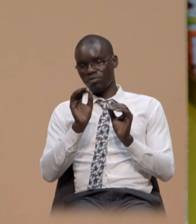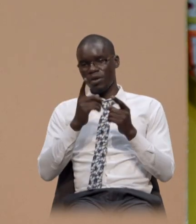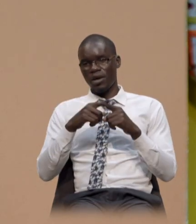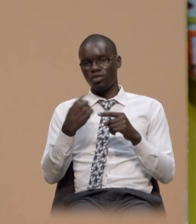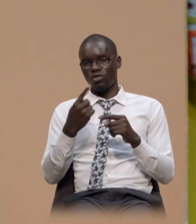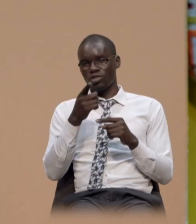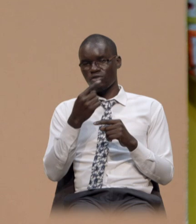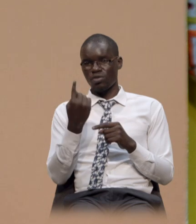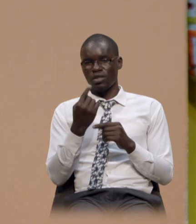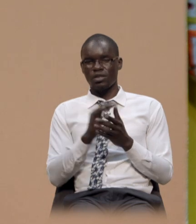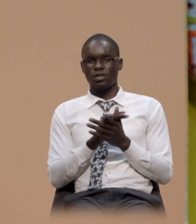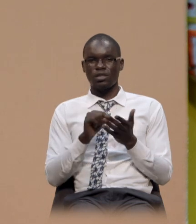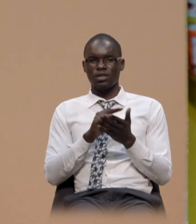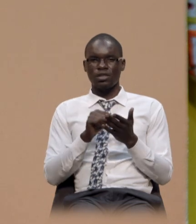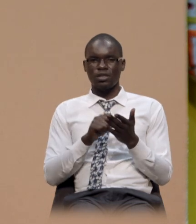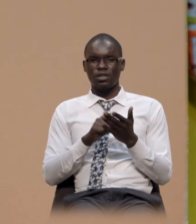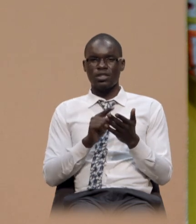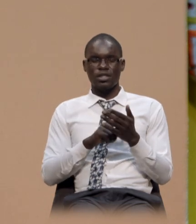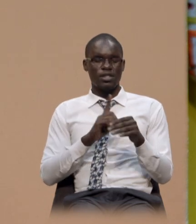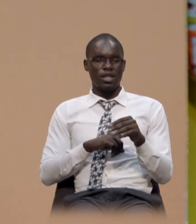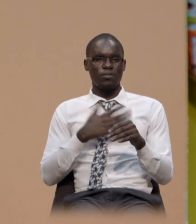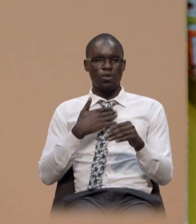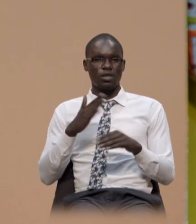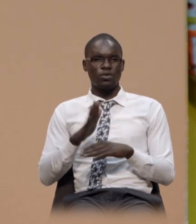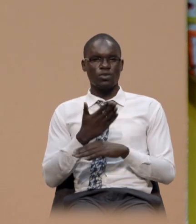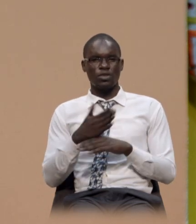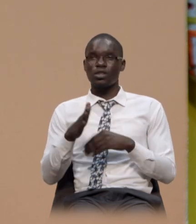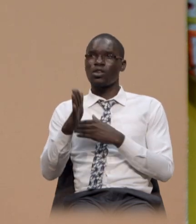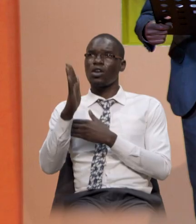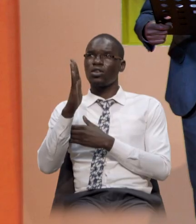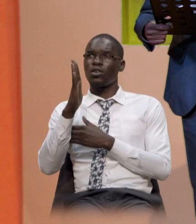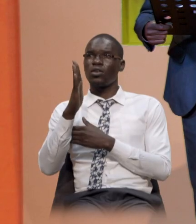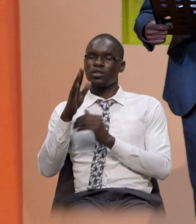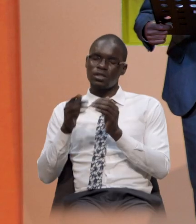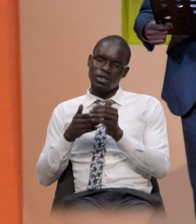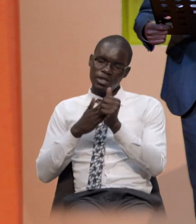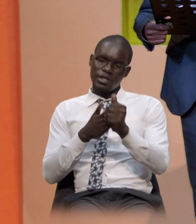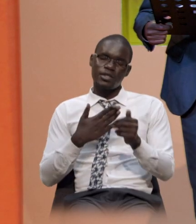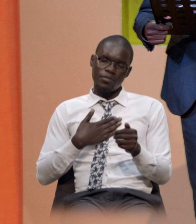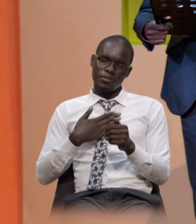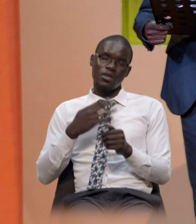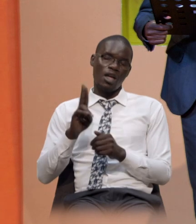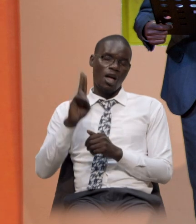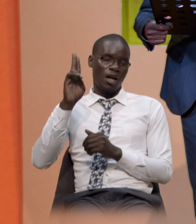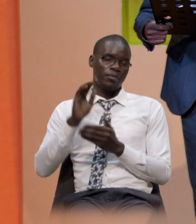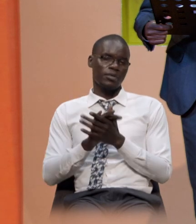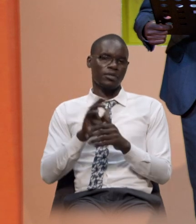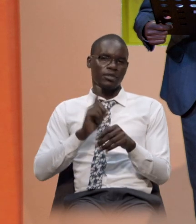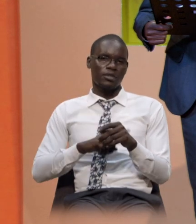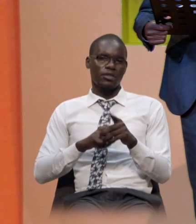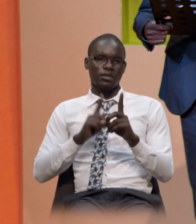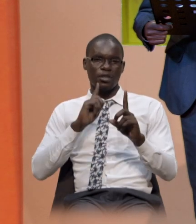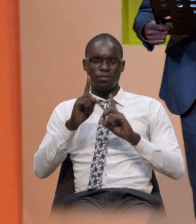wako unajua. Wimbo huo wa sahi, Bwana uniongoze juu. Brian, no. Sahi venye tunaongea